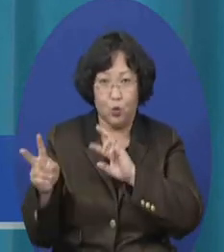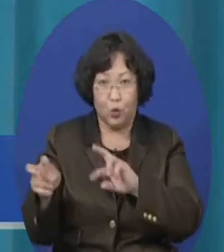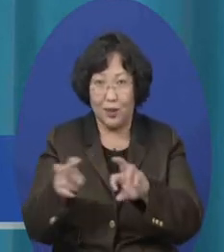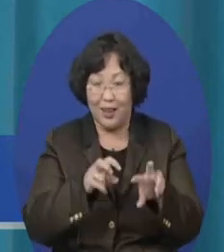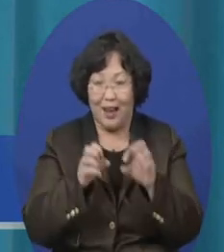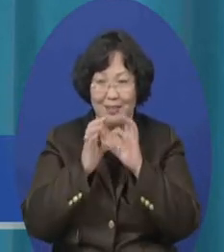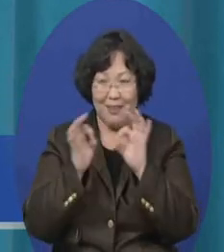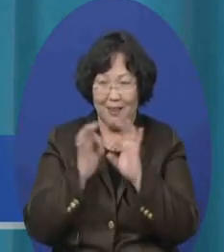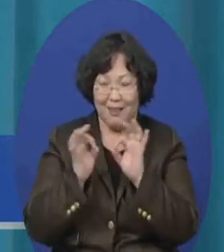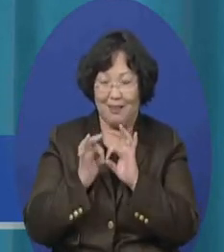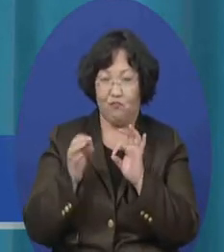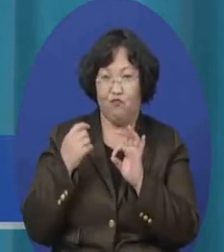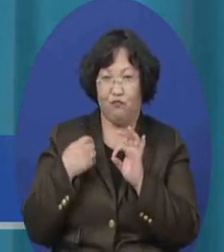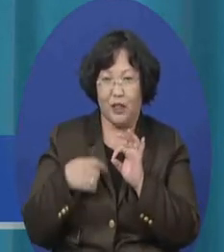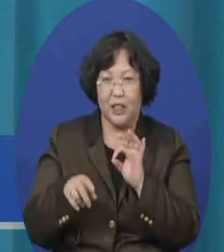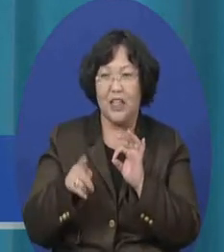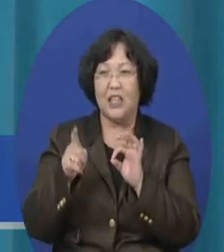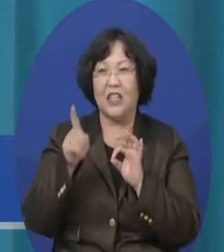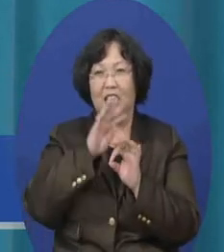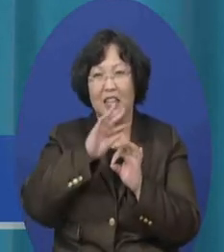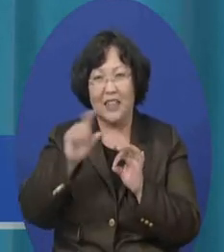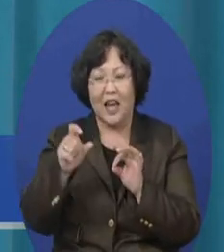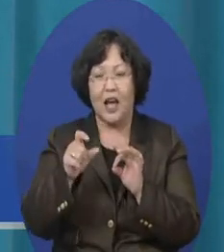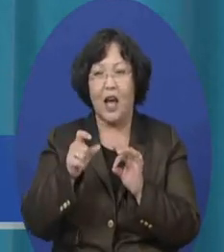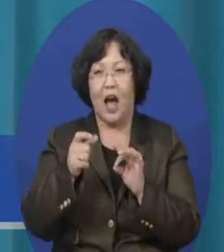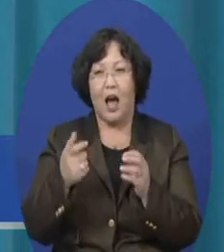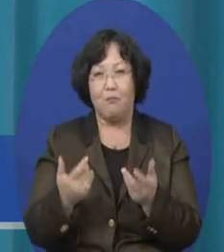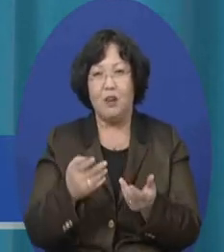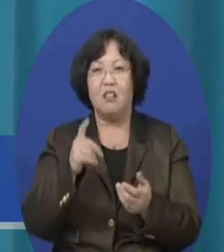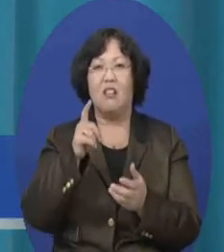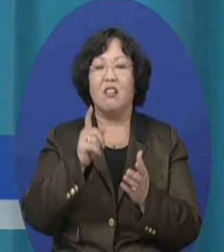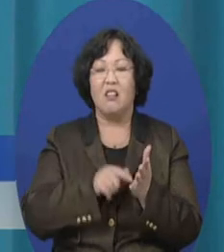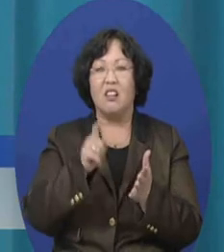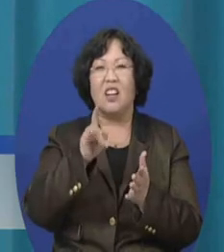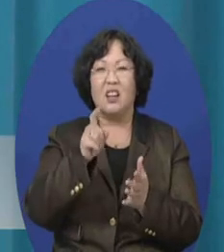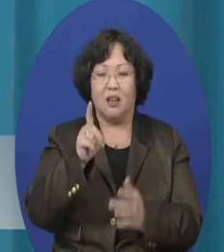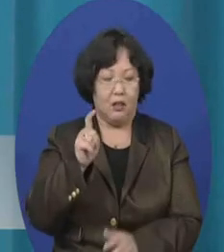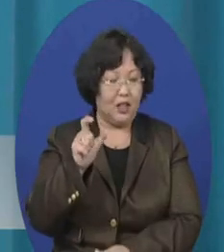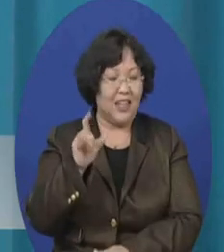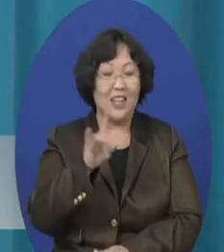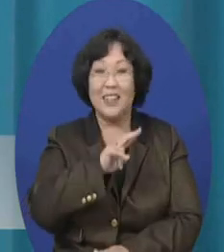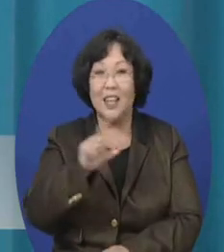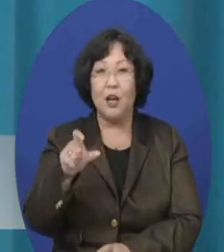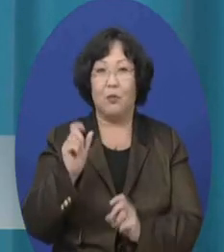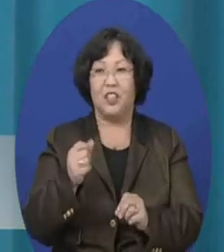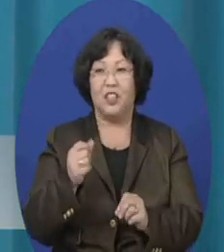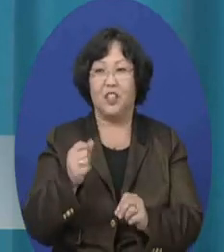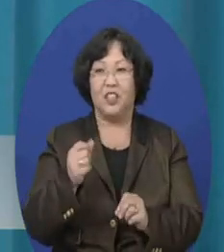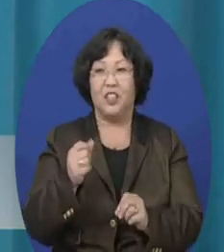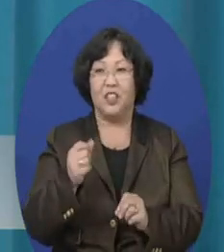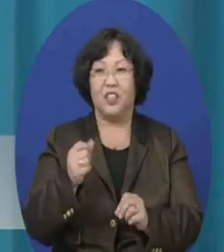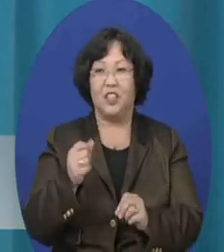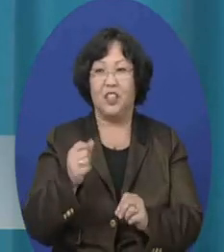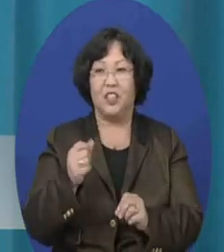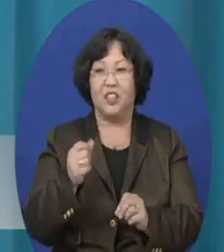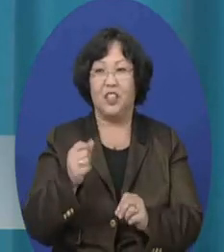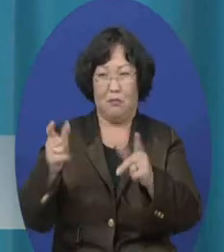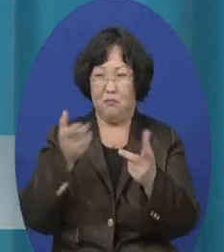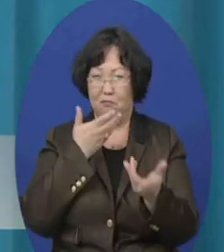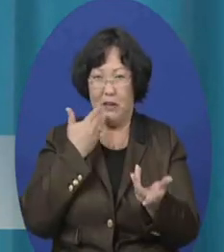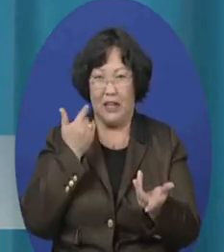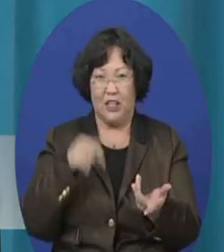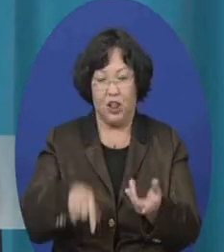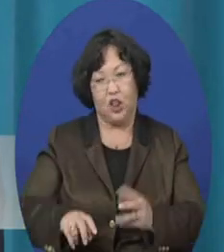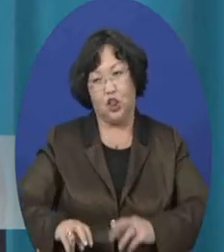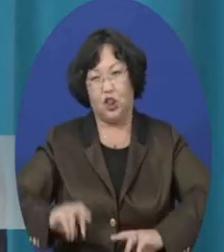энэ хэрэглээний судалгаа болж инновац патент болж чадахгүй нэг ийм зовлон байна. Энийг бид нэр залруулах ийм шаардлага